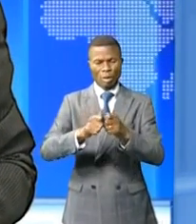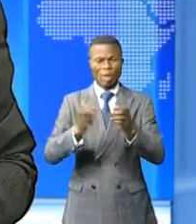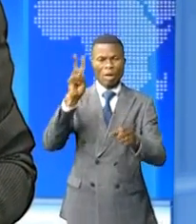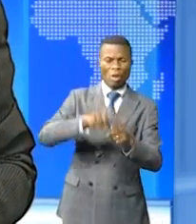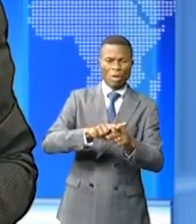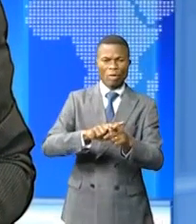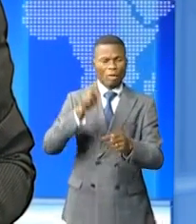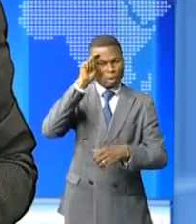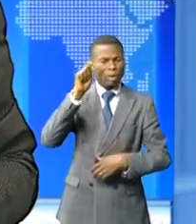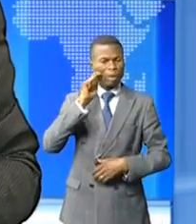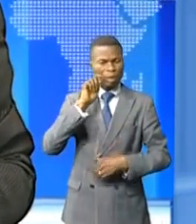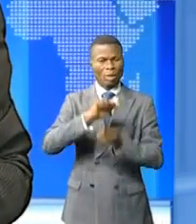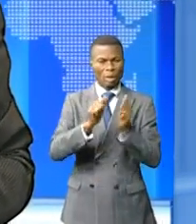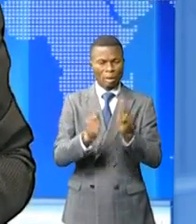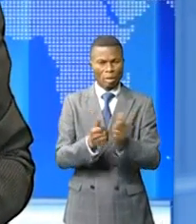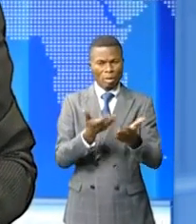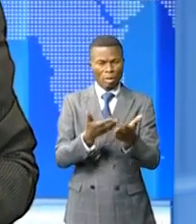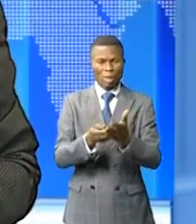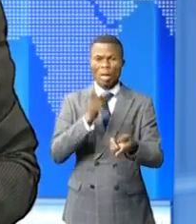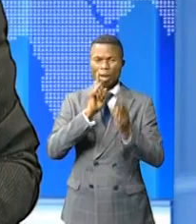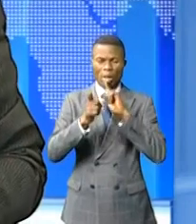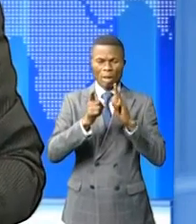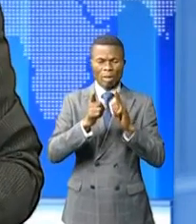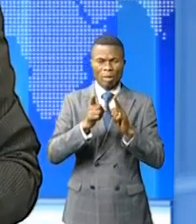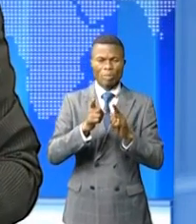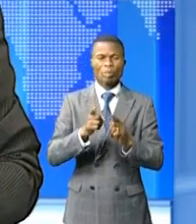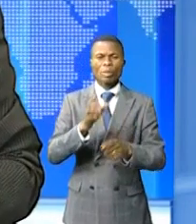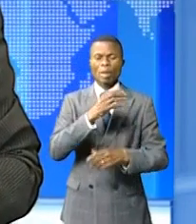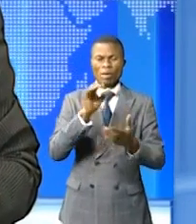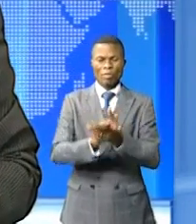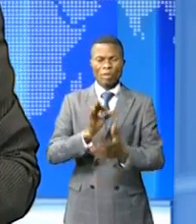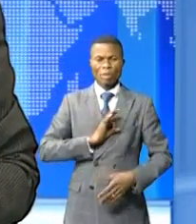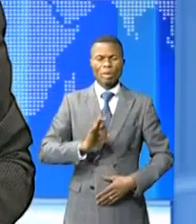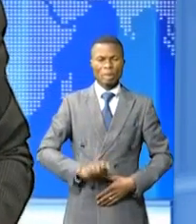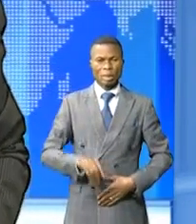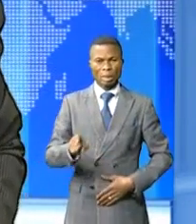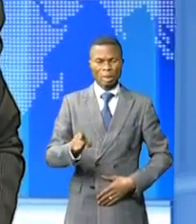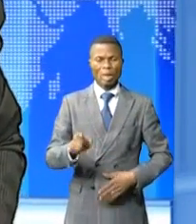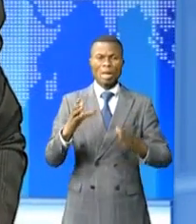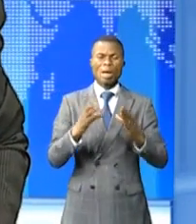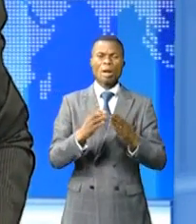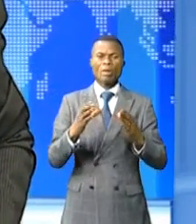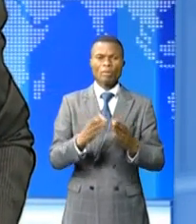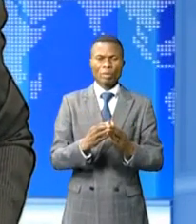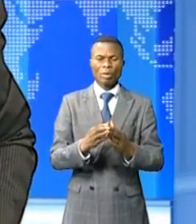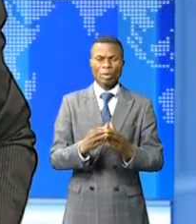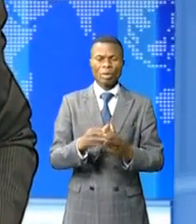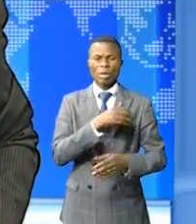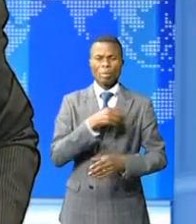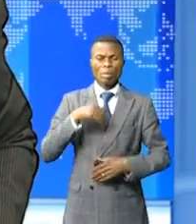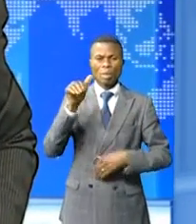violences sexuelles, sujet au cœur des échanges entre la première dame Denise Nyakeru Tshisekedi et la